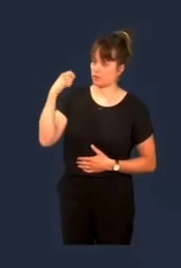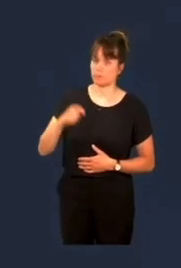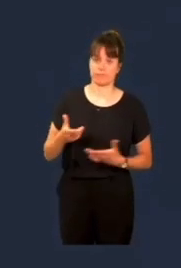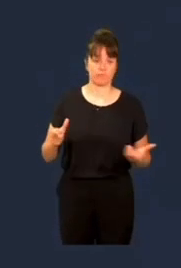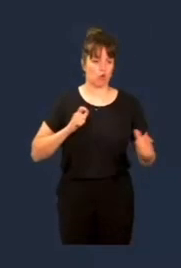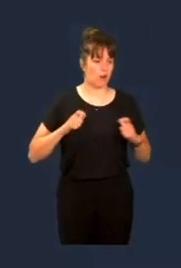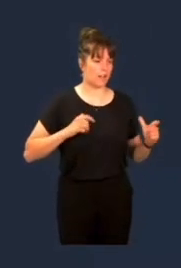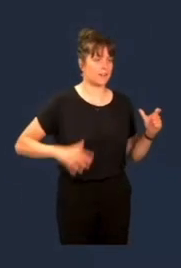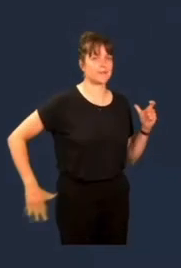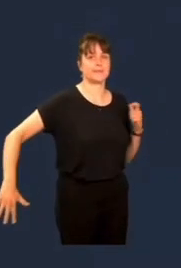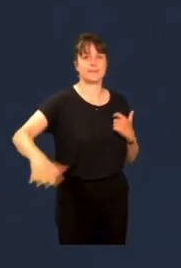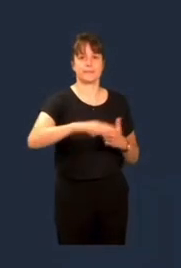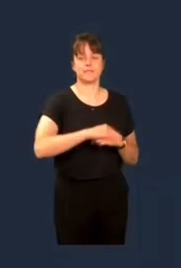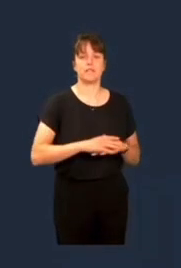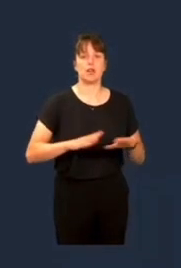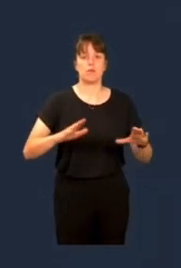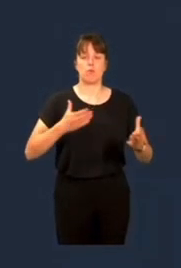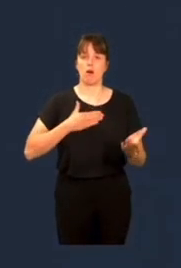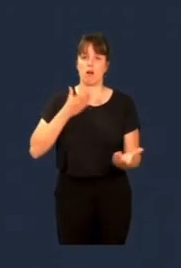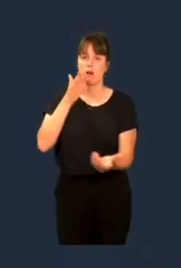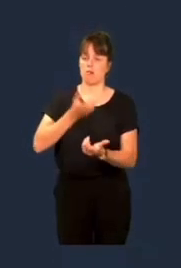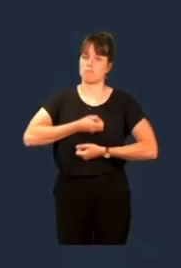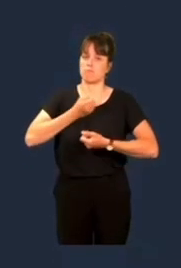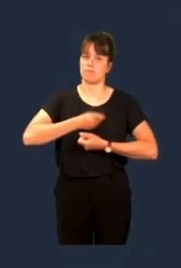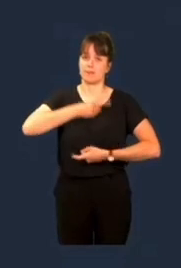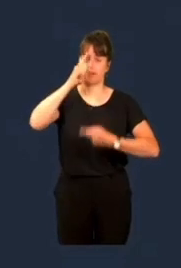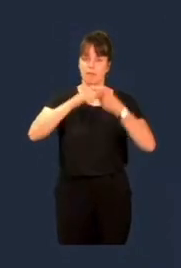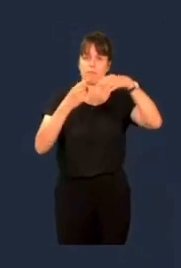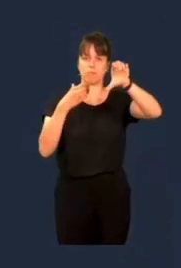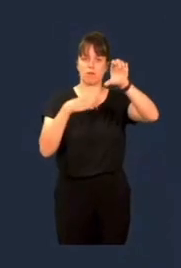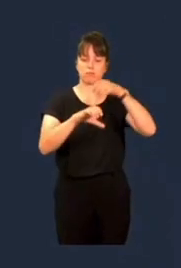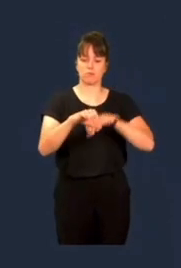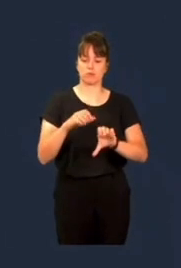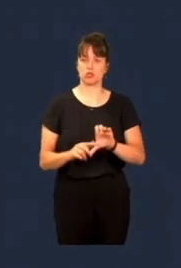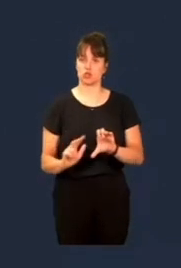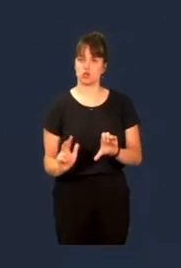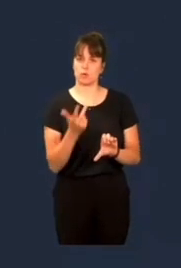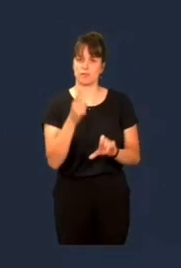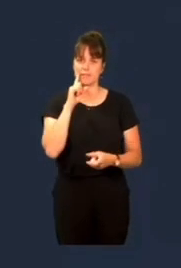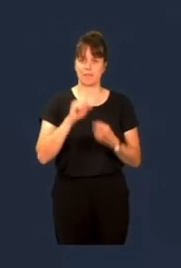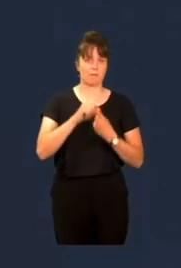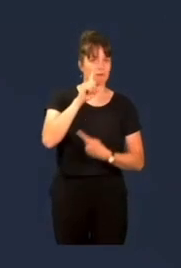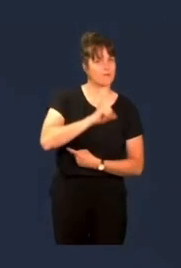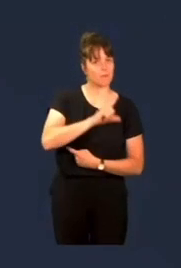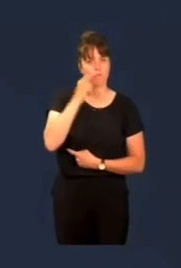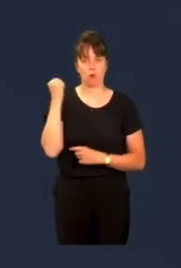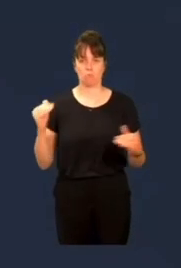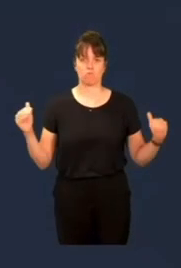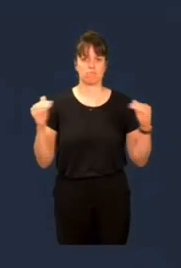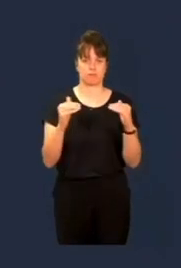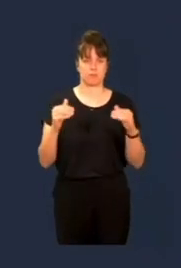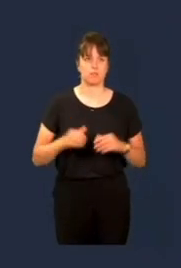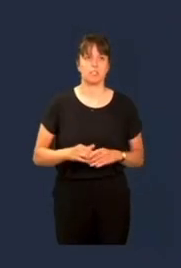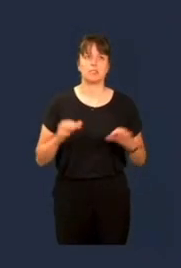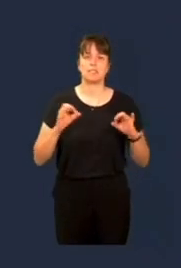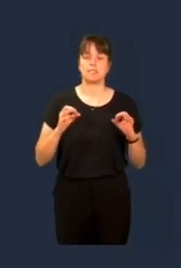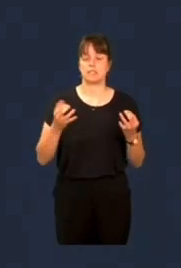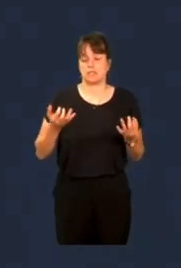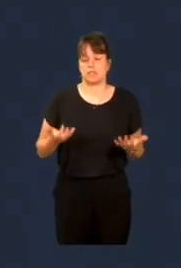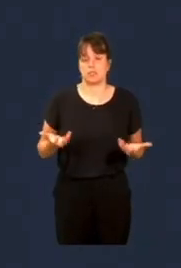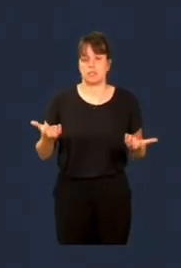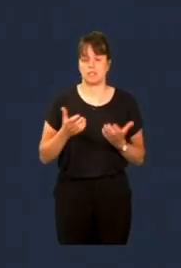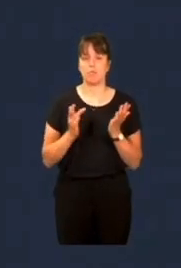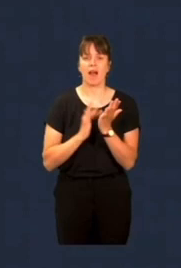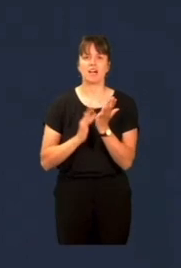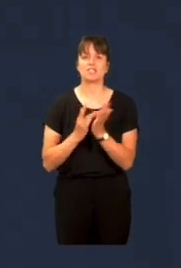chers collègues, je vais centrer mon intervention sur le troisième volet du rapport mentionnant la situation en matière d'égalité femmes-hommes. Je souhaite vous partager la page 44